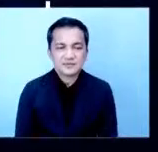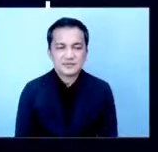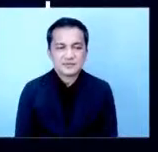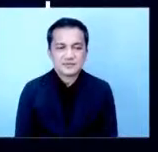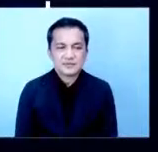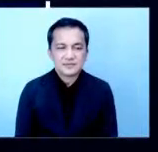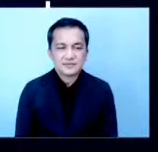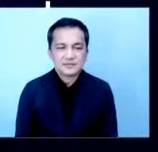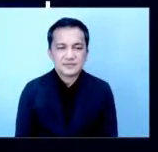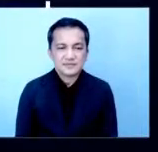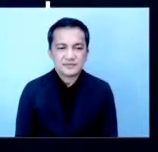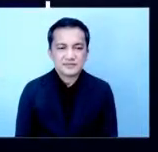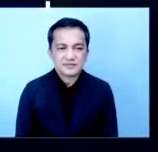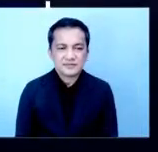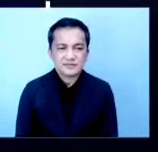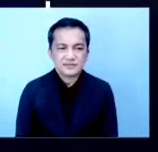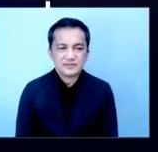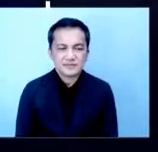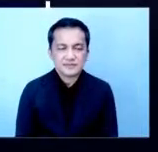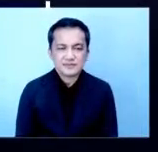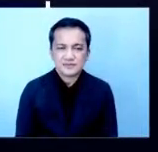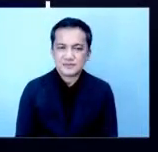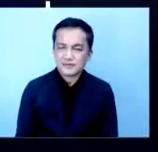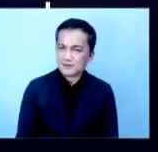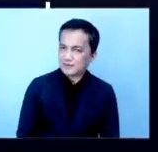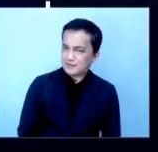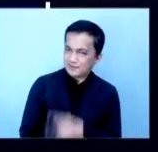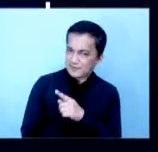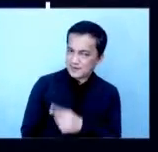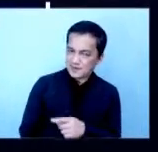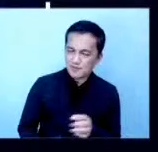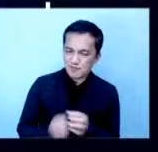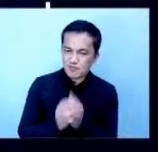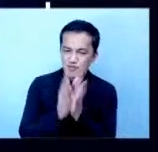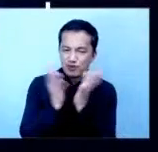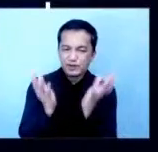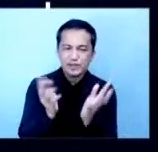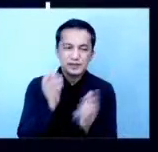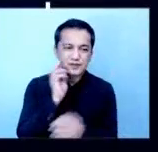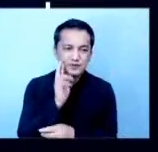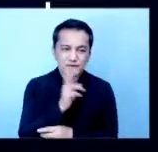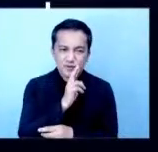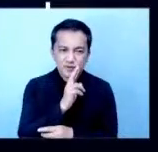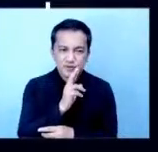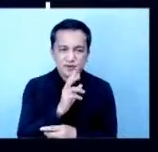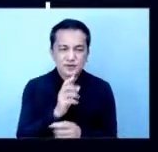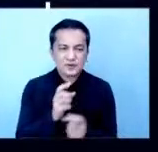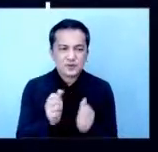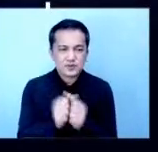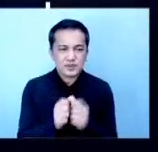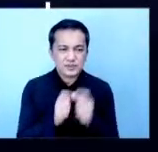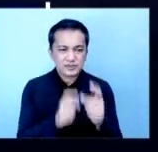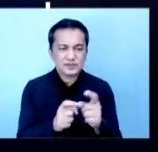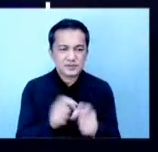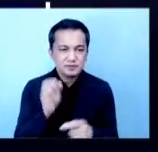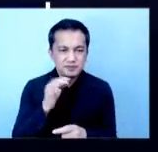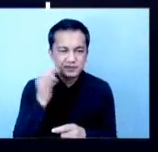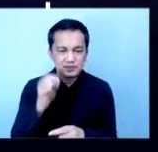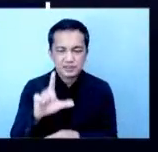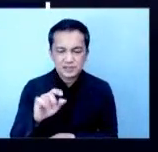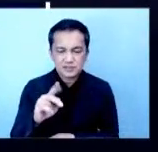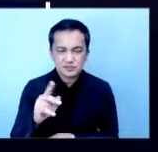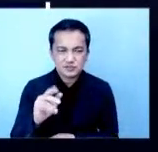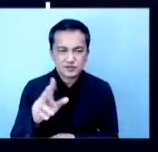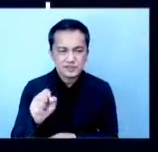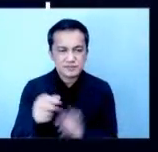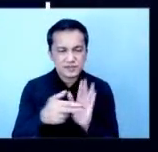of. May pa-bouquet of roses with matching gift mula sa isang French luxury brand.